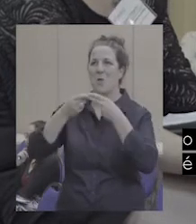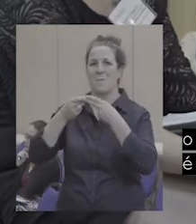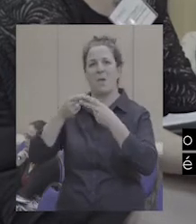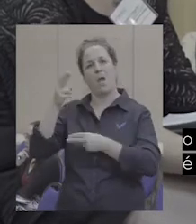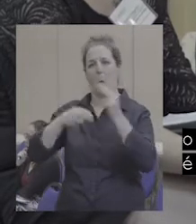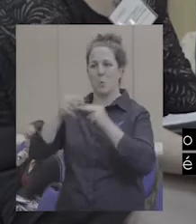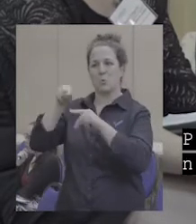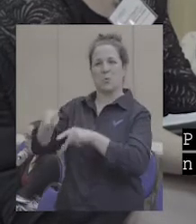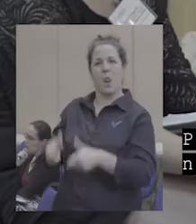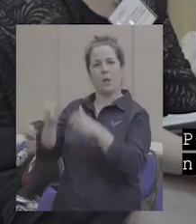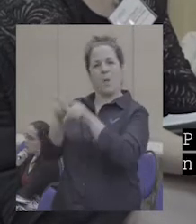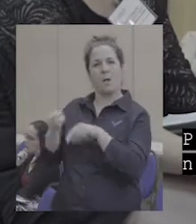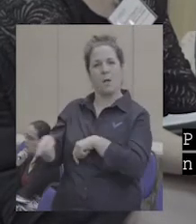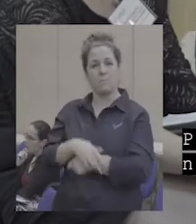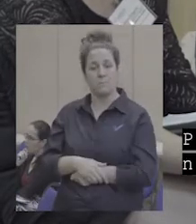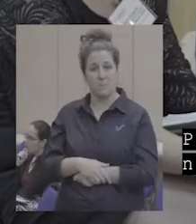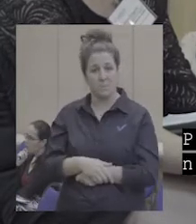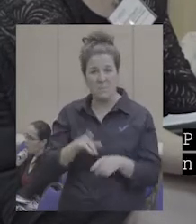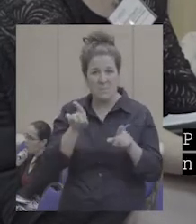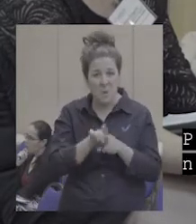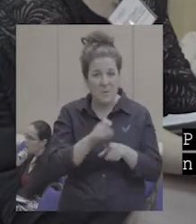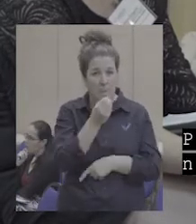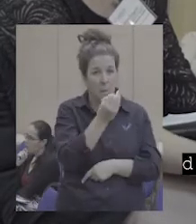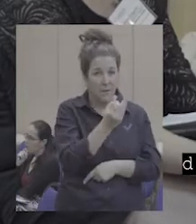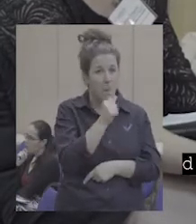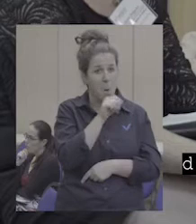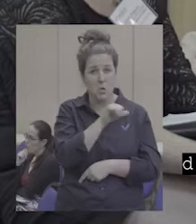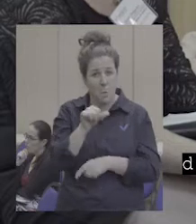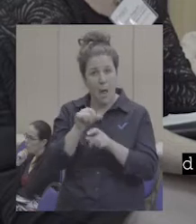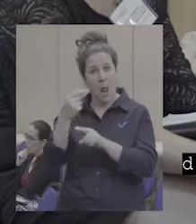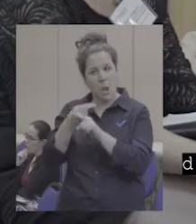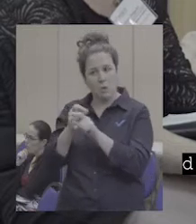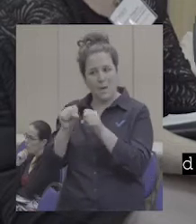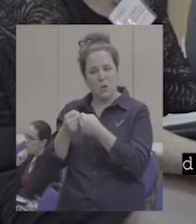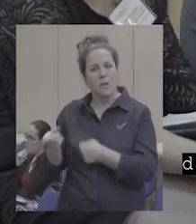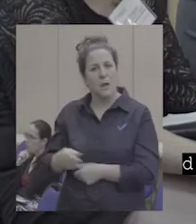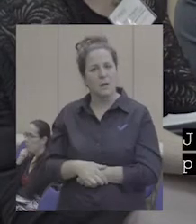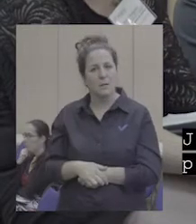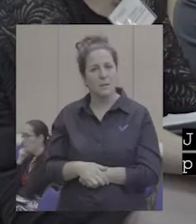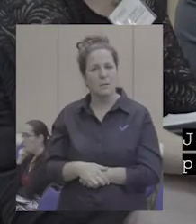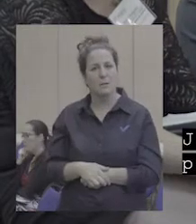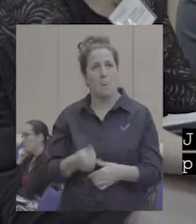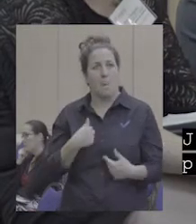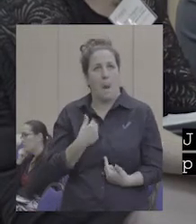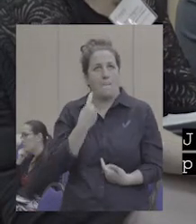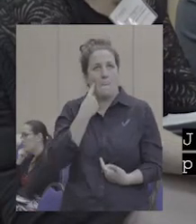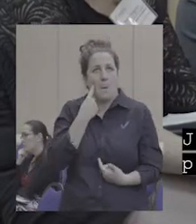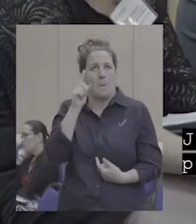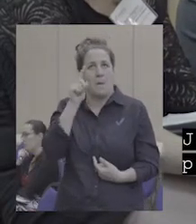logements-là. Puis même dans le privé, là, c'est pas juste du logement social, là. Je pense qu'on